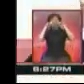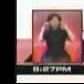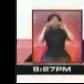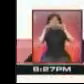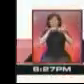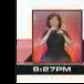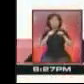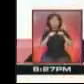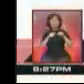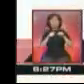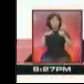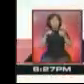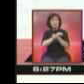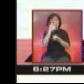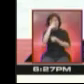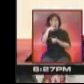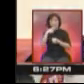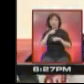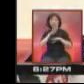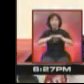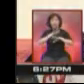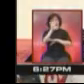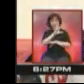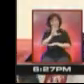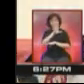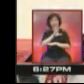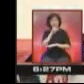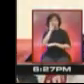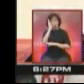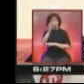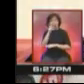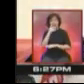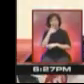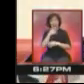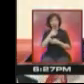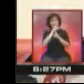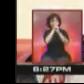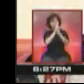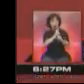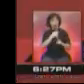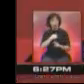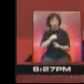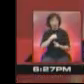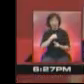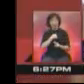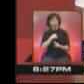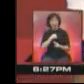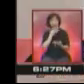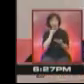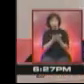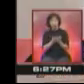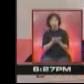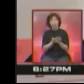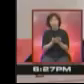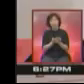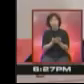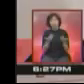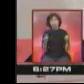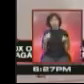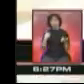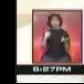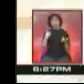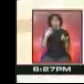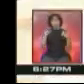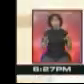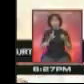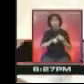ko sa Sunday. My family is gonna be there to cheer me on. Bagamat hindi natuloy ang kanyang project with Bea Alonzo,